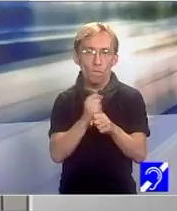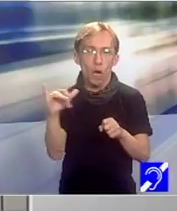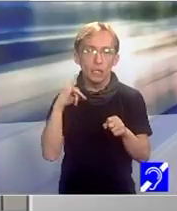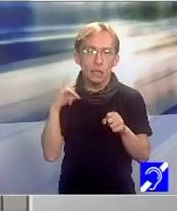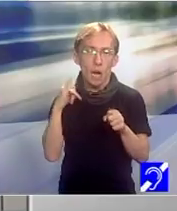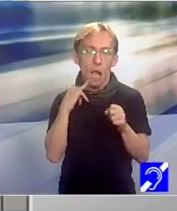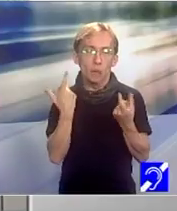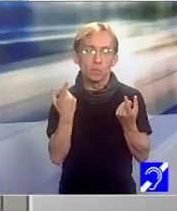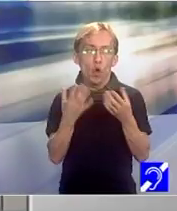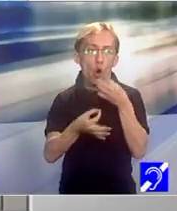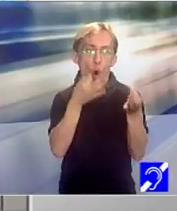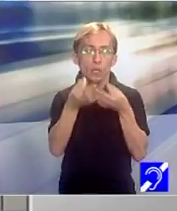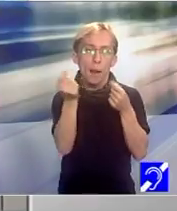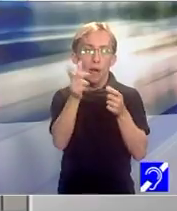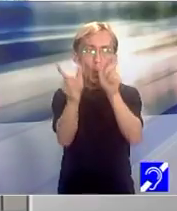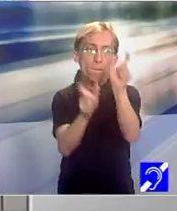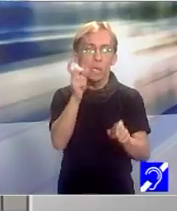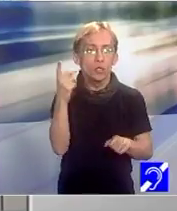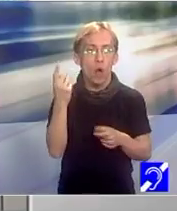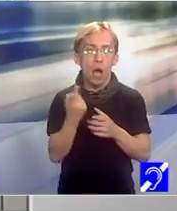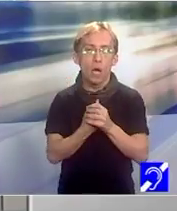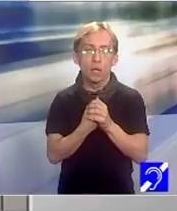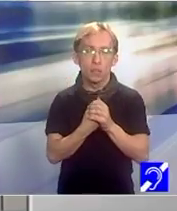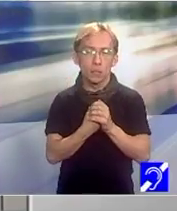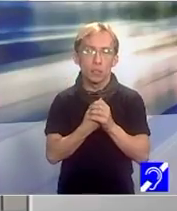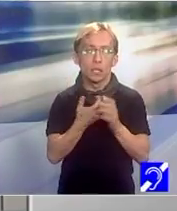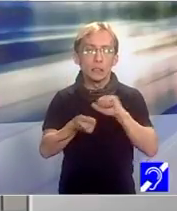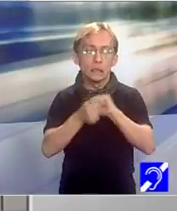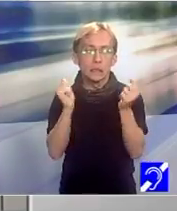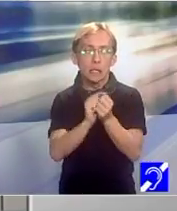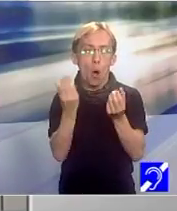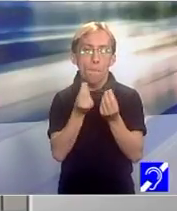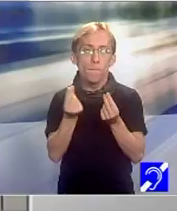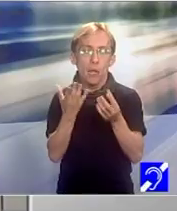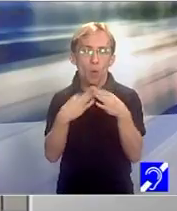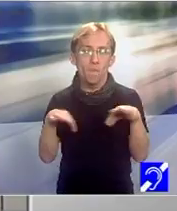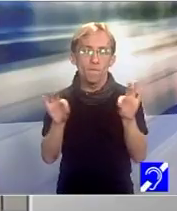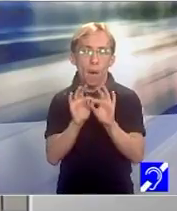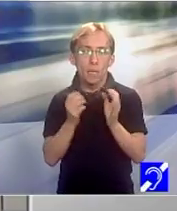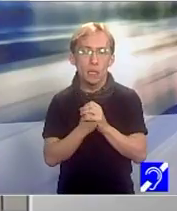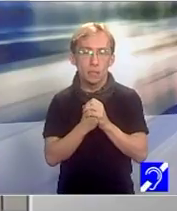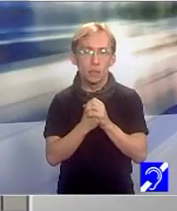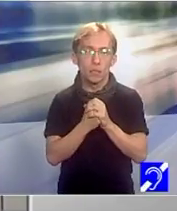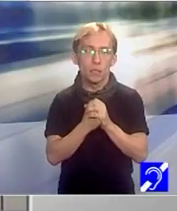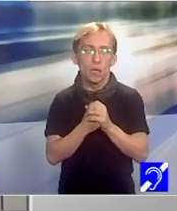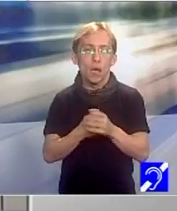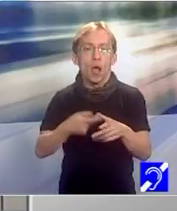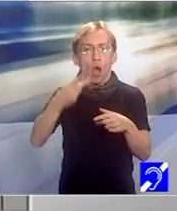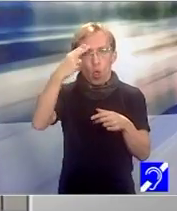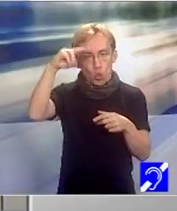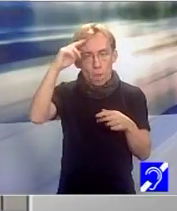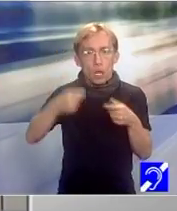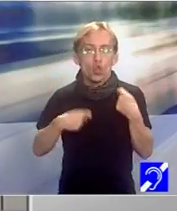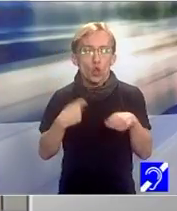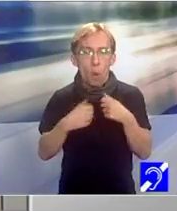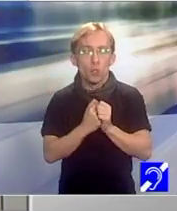consilierea persoanelor cu dizabilități sau a părinților aparținătorilor acestora. Ei bine, doamnelor și domnilor, adesea am spus